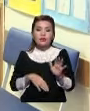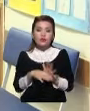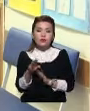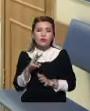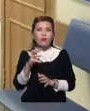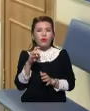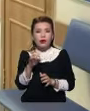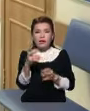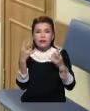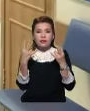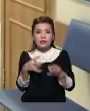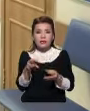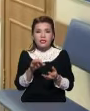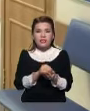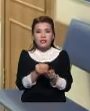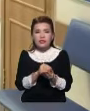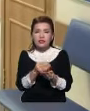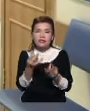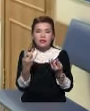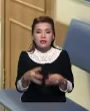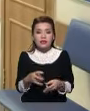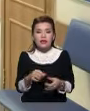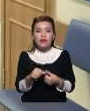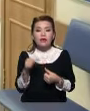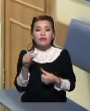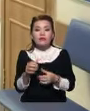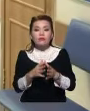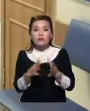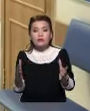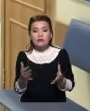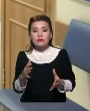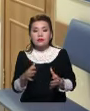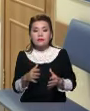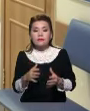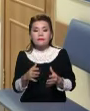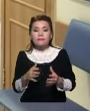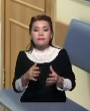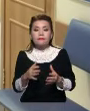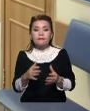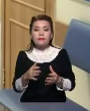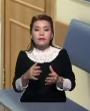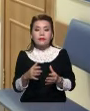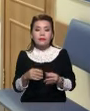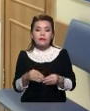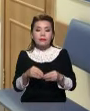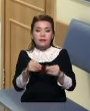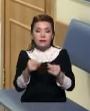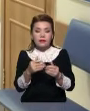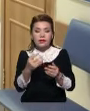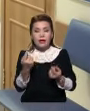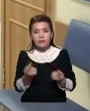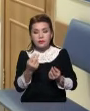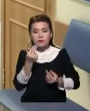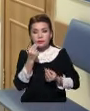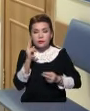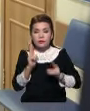нельзя, жареное. Ну, в основном я, вот, например, сейчас перешел в основном на каши, ну, все диетическое, короче,